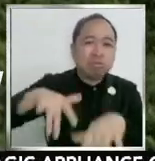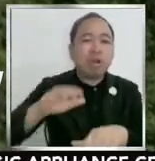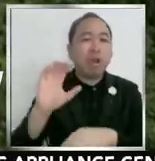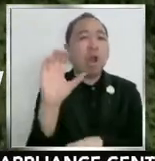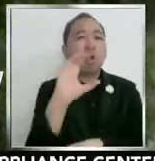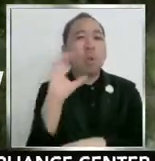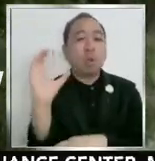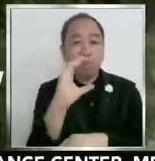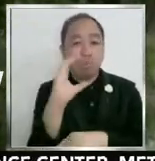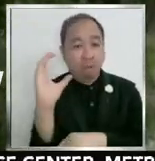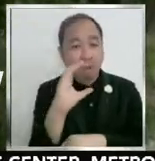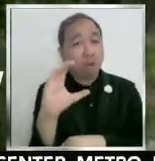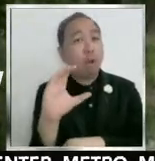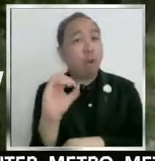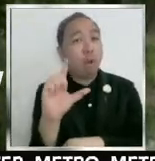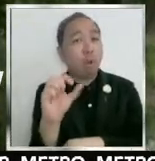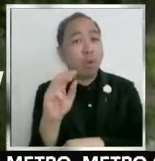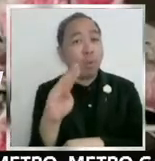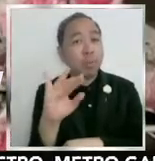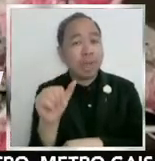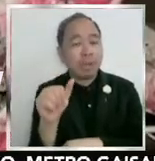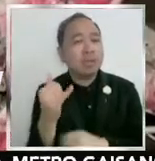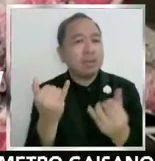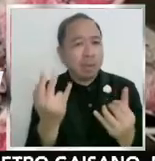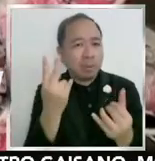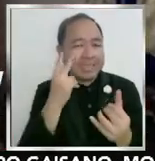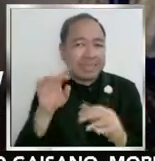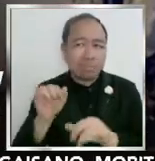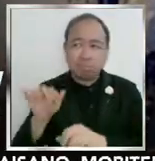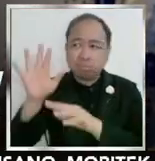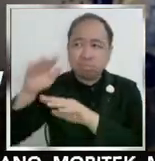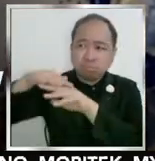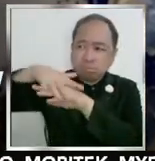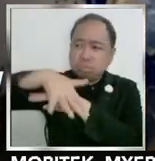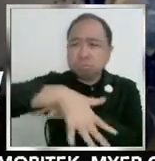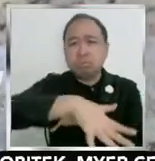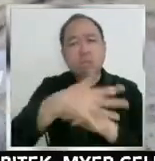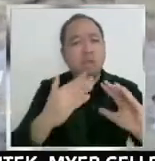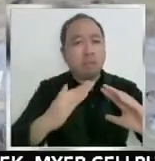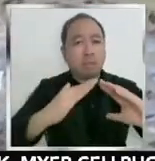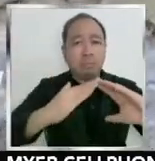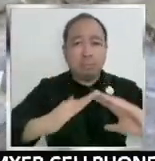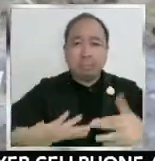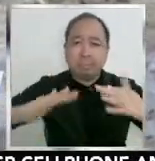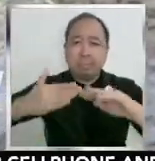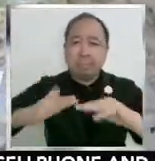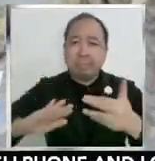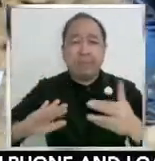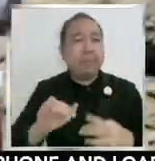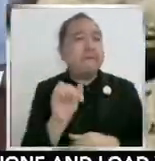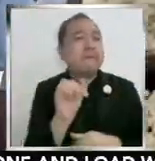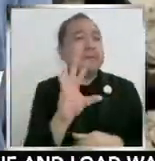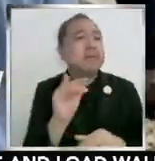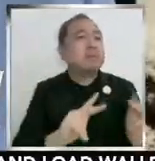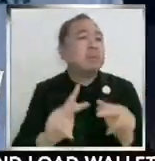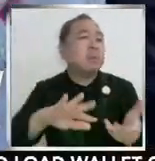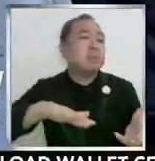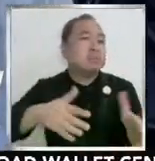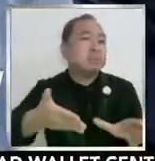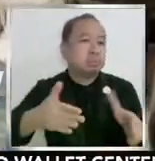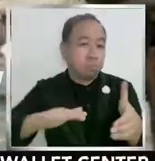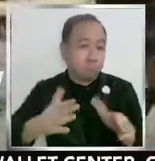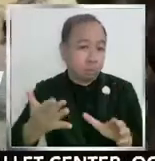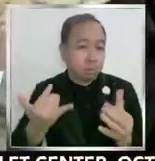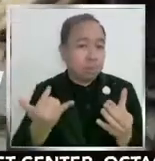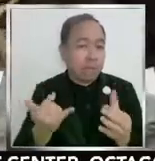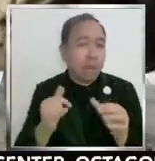lalong malalang, idinulot niyang landslide na sumira sa 22 bahay. 15 ang kumpirmadong patay. Patuloy ang paghahanap ng